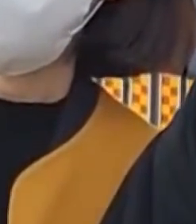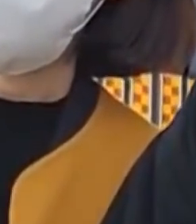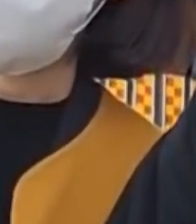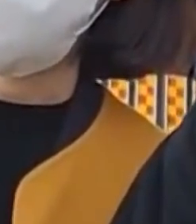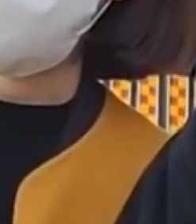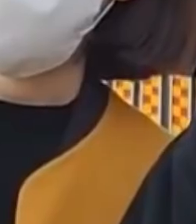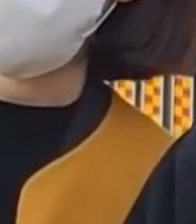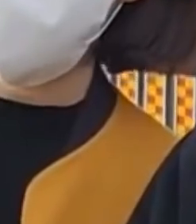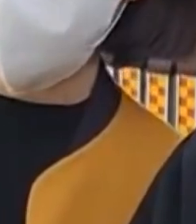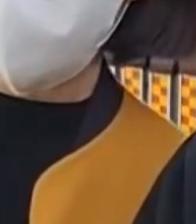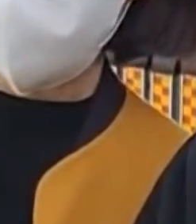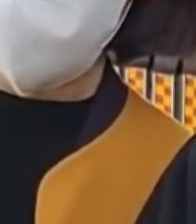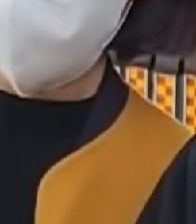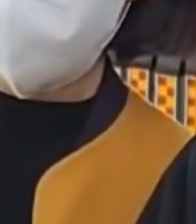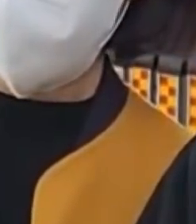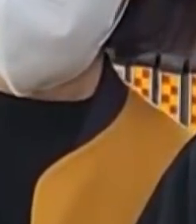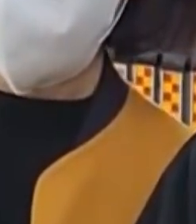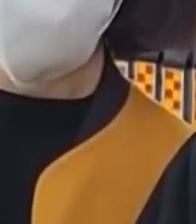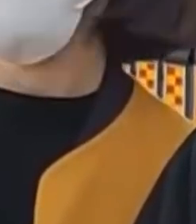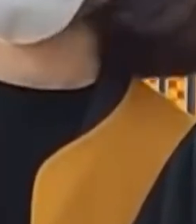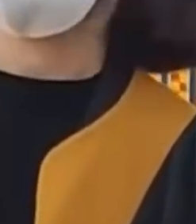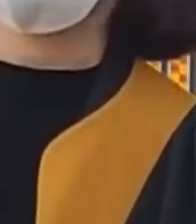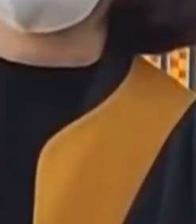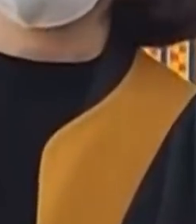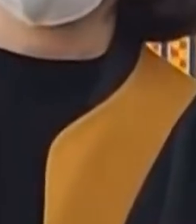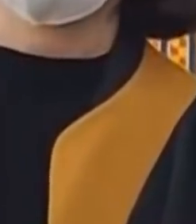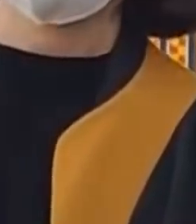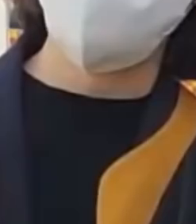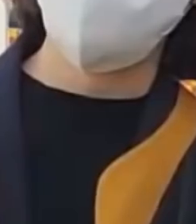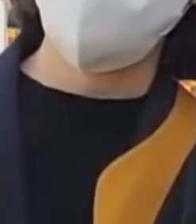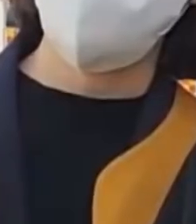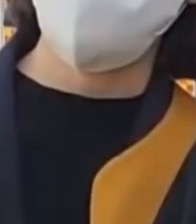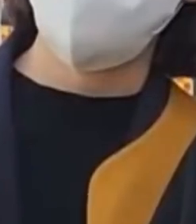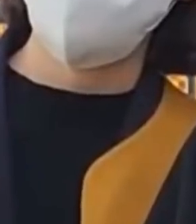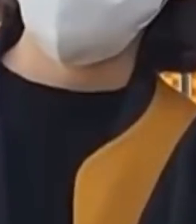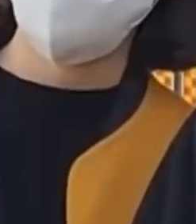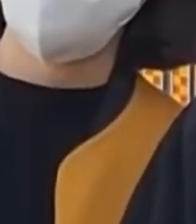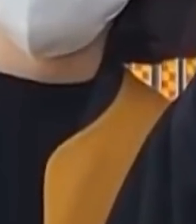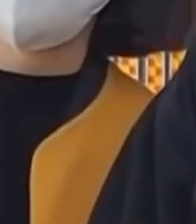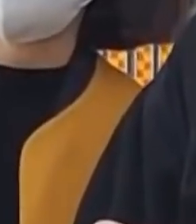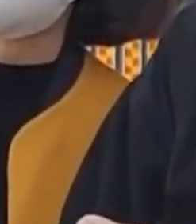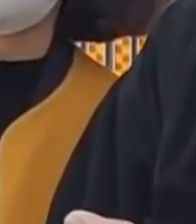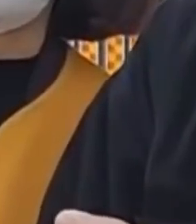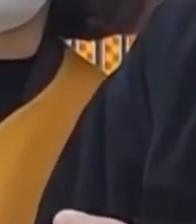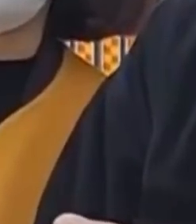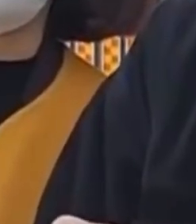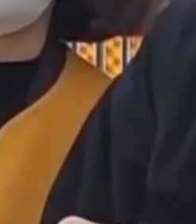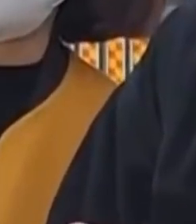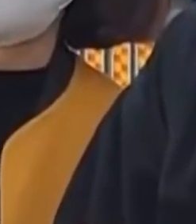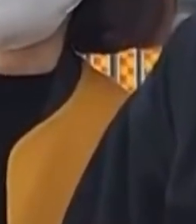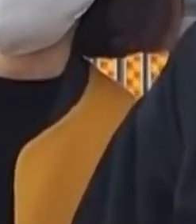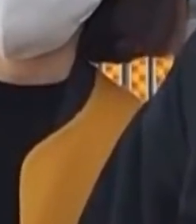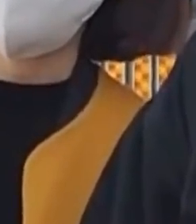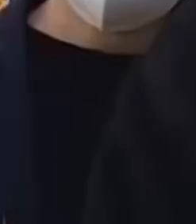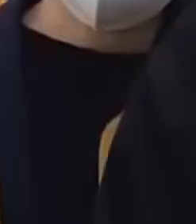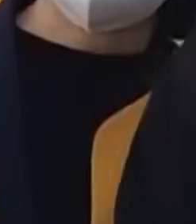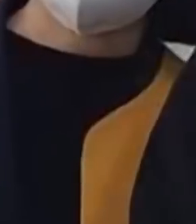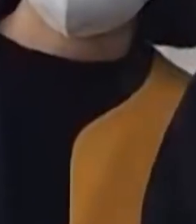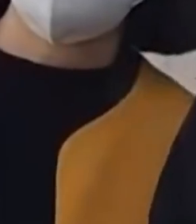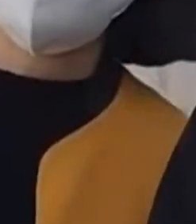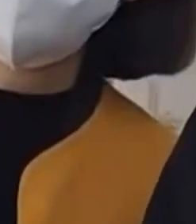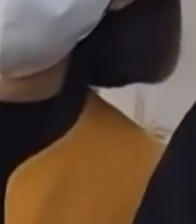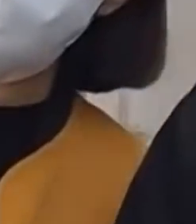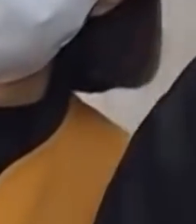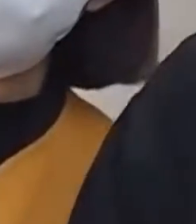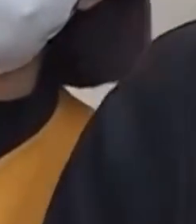그러니까 저기 뭐야 시간을 좀 주시고 궁금하실 텐데 네. 그거는 청와대와 우리하고 약속이잖아요.